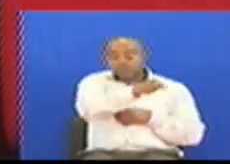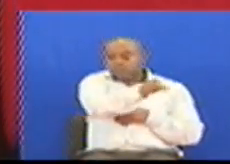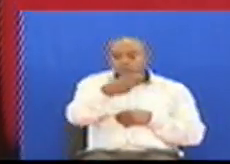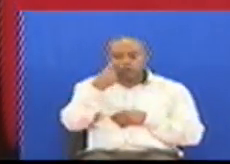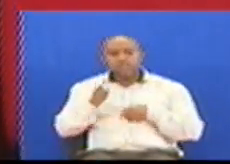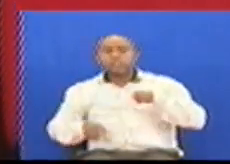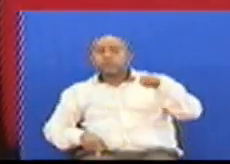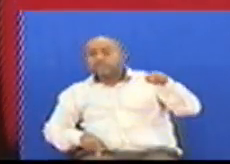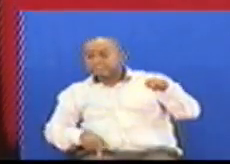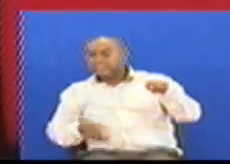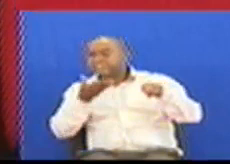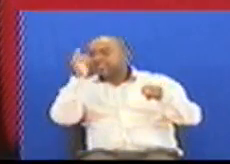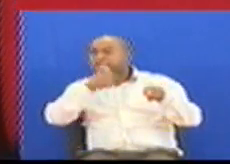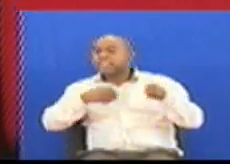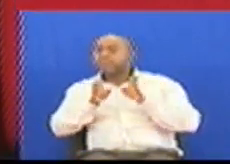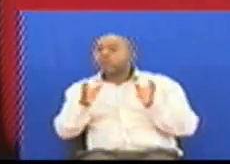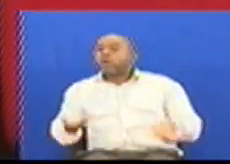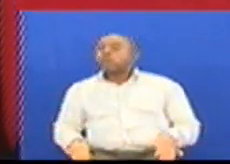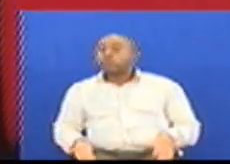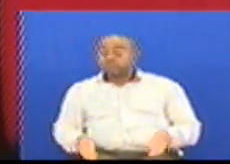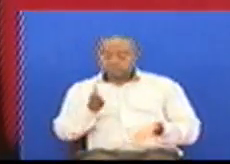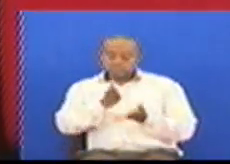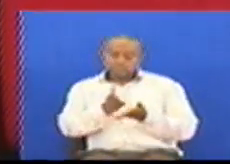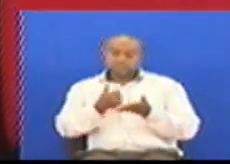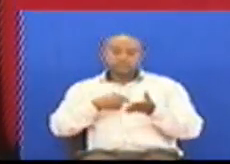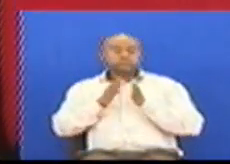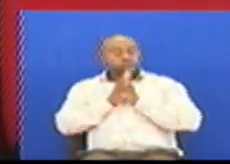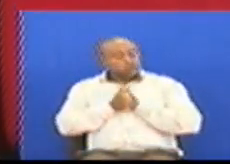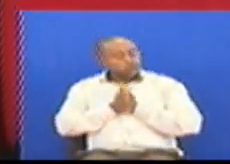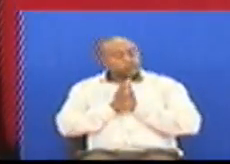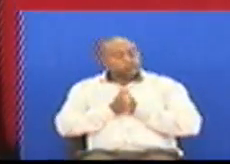kwamba wanabaguliwa na serikali. Tunashukuru sana serikali,